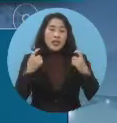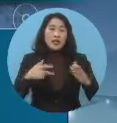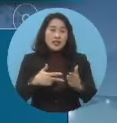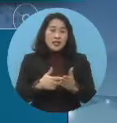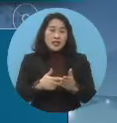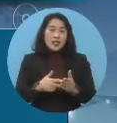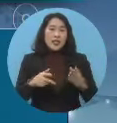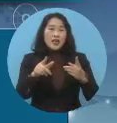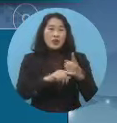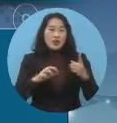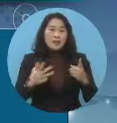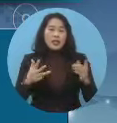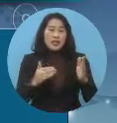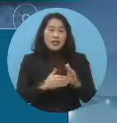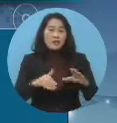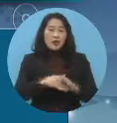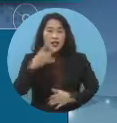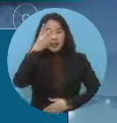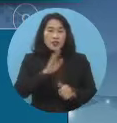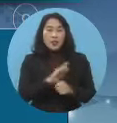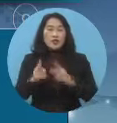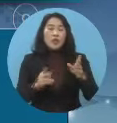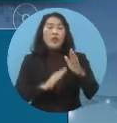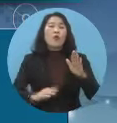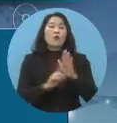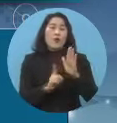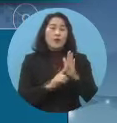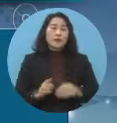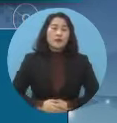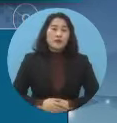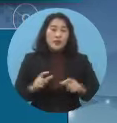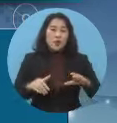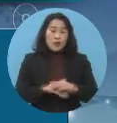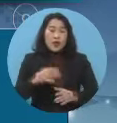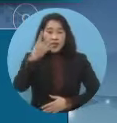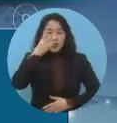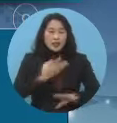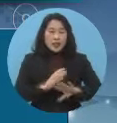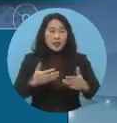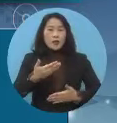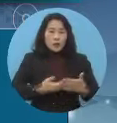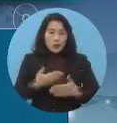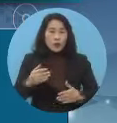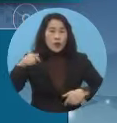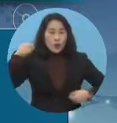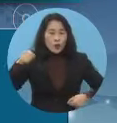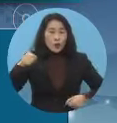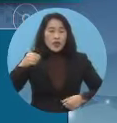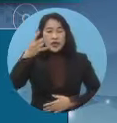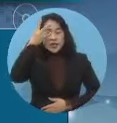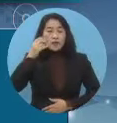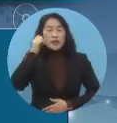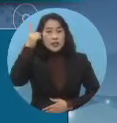전남 문화관광 재단이 오는 28일까지 문화예술 지원사업 을 공모합니다 취업 문화 예술과 해외 교류 공연